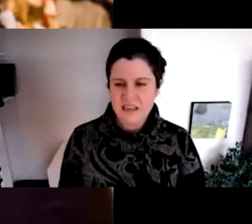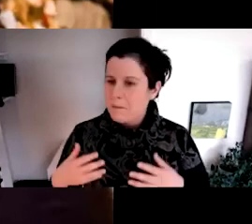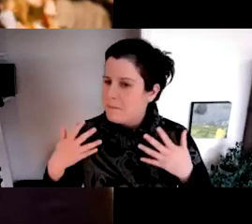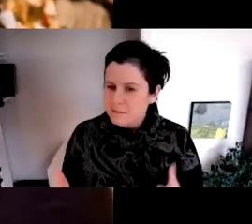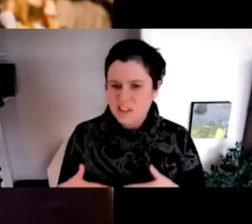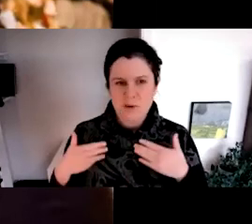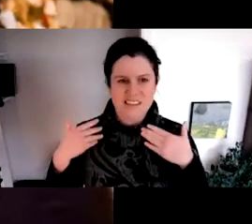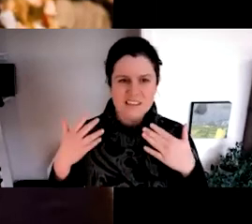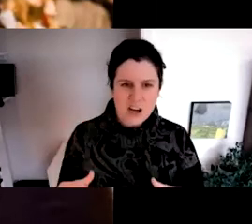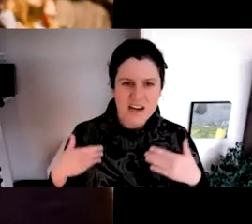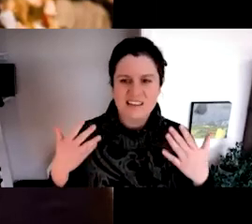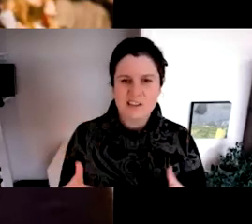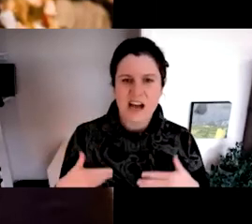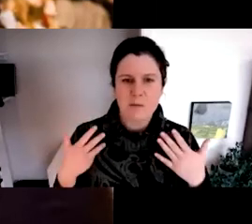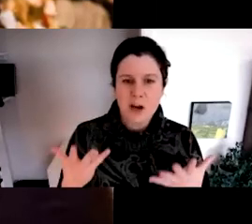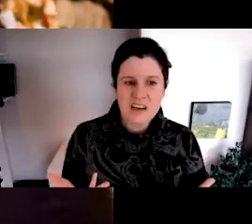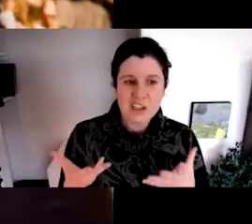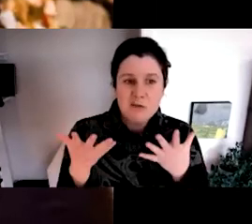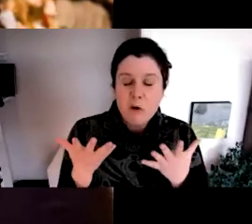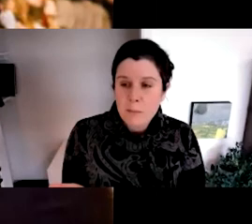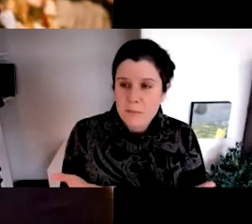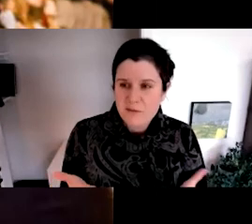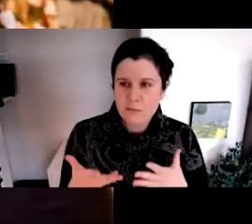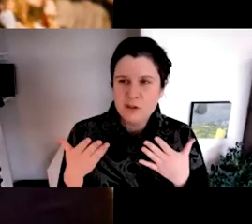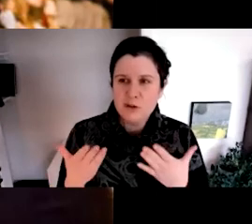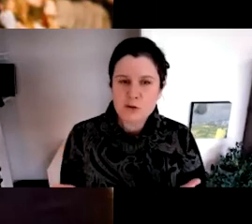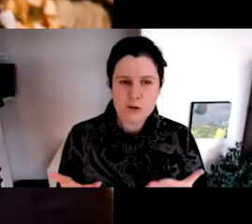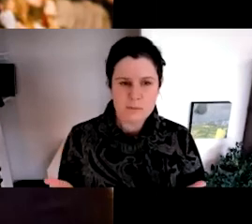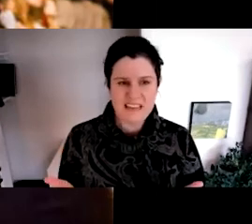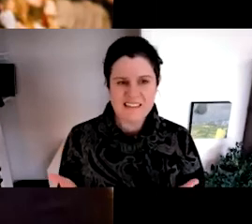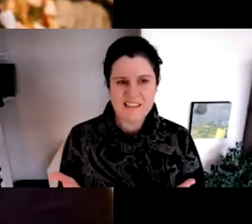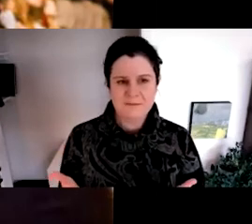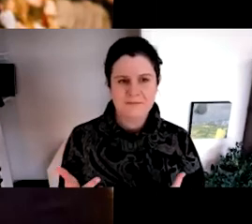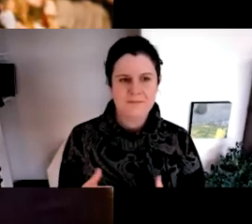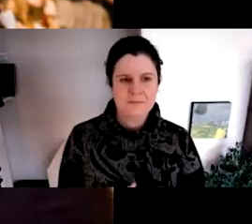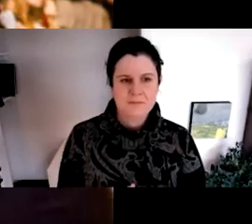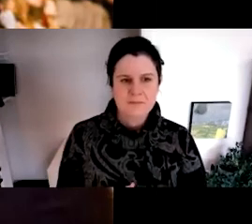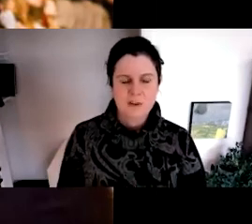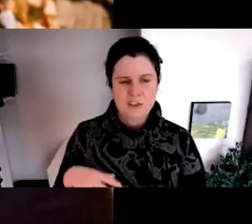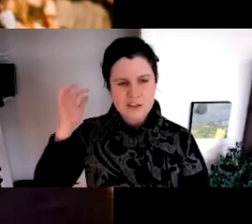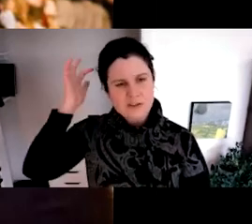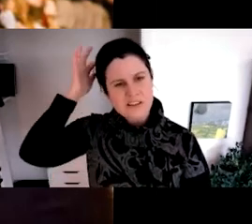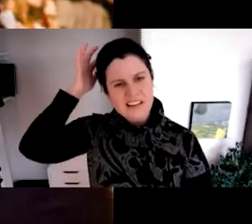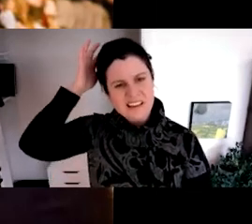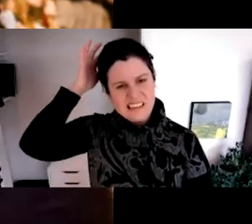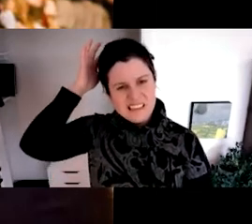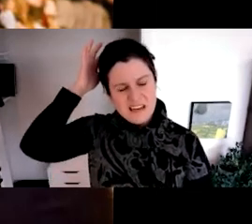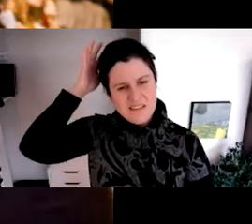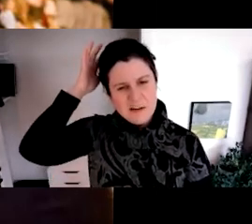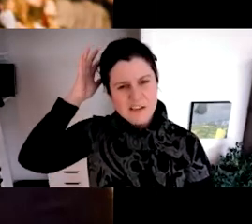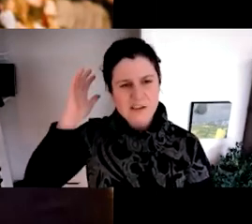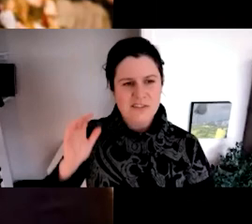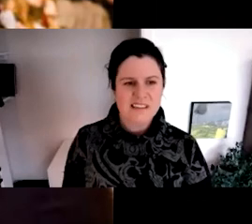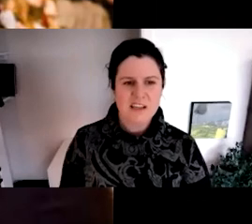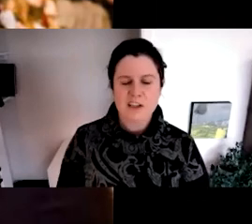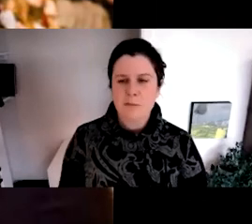le français même si je parle des heures et des heures à me relire je ne vois pas mes potes et je suis toujours pénalisée donc j'ai ajouté une alternative à